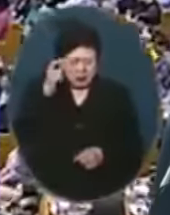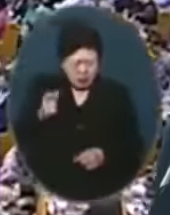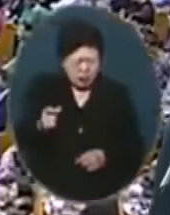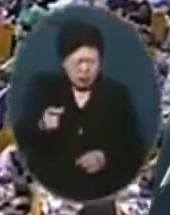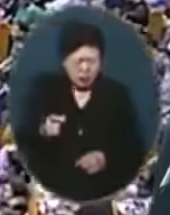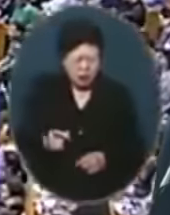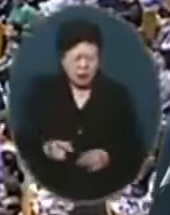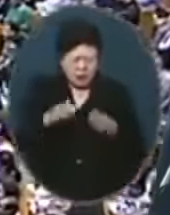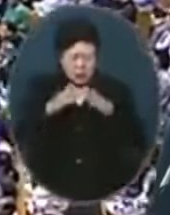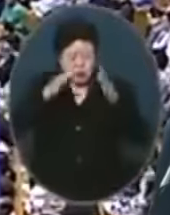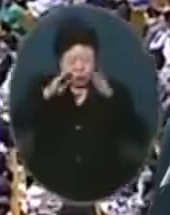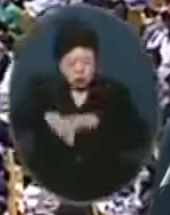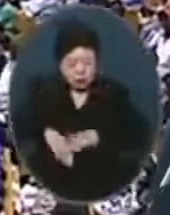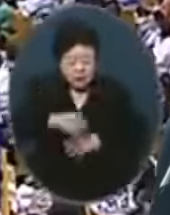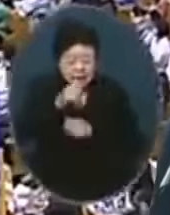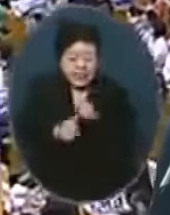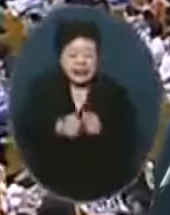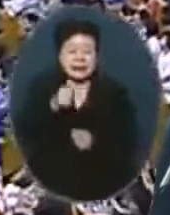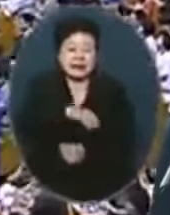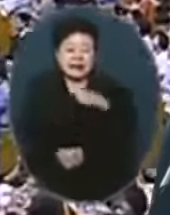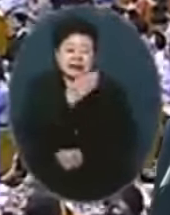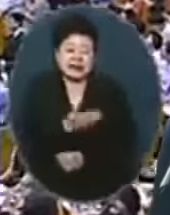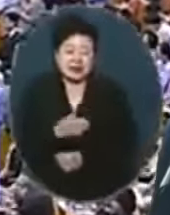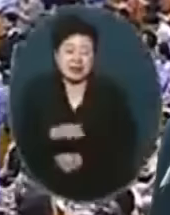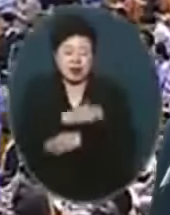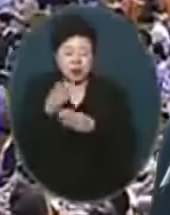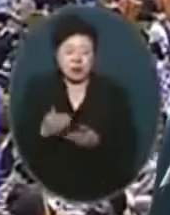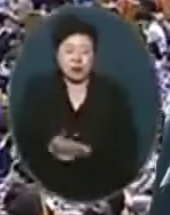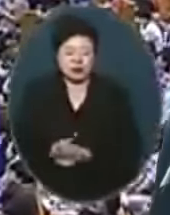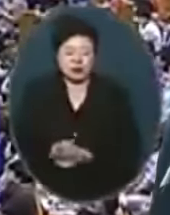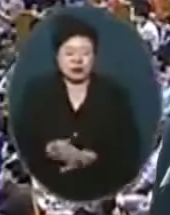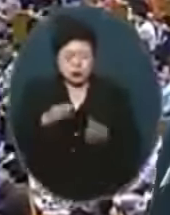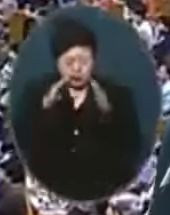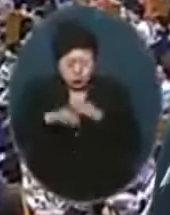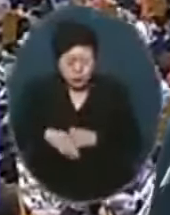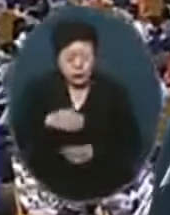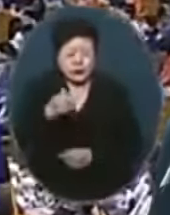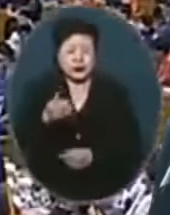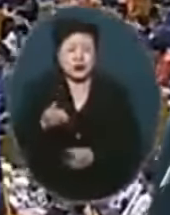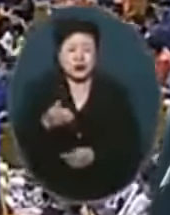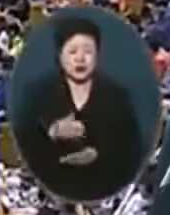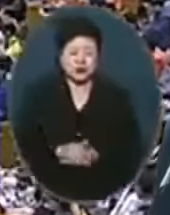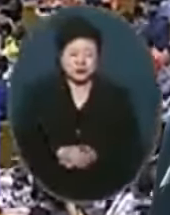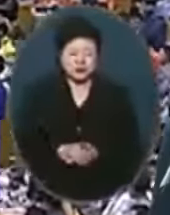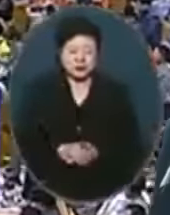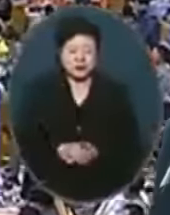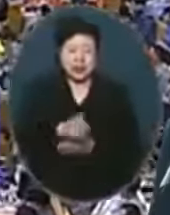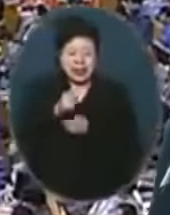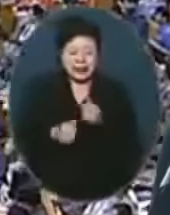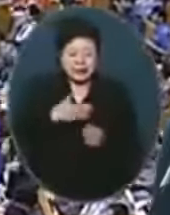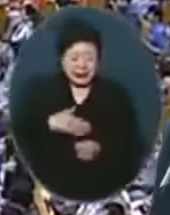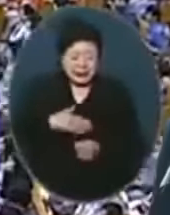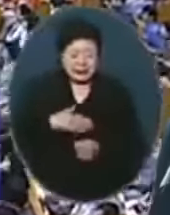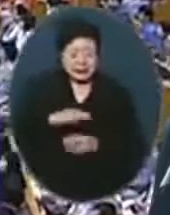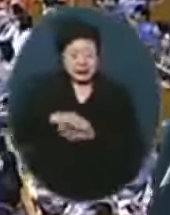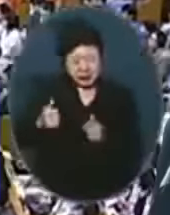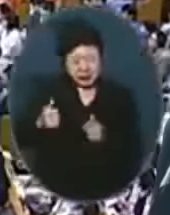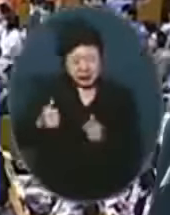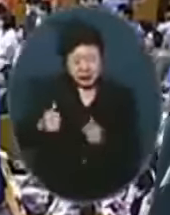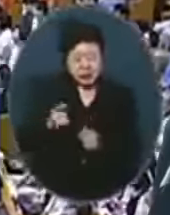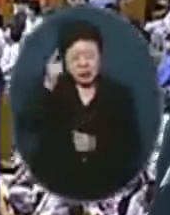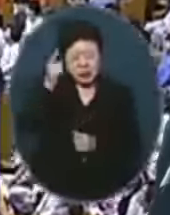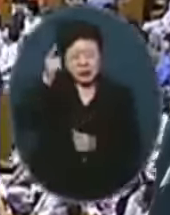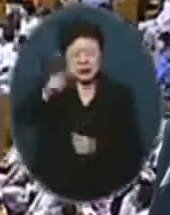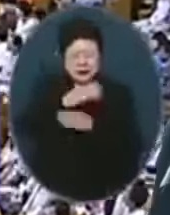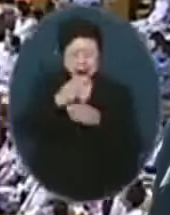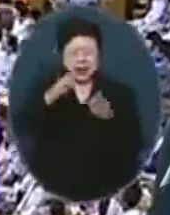진도 무너뜨리는 하나님의 능력이라. 모든 이론을 무너뜨리며 하나님 아닌 것을 대적하여